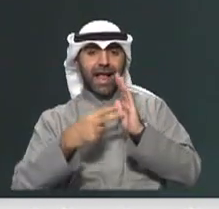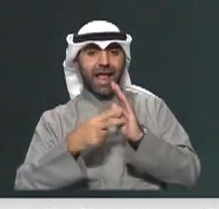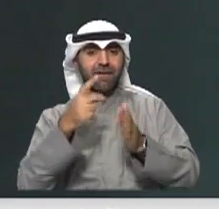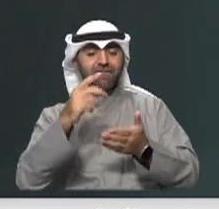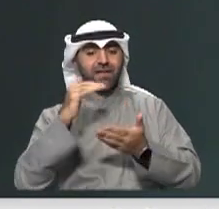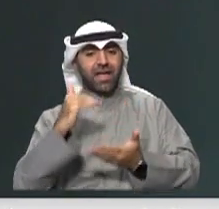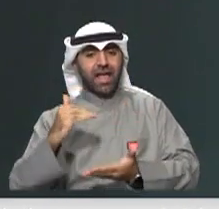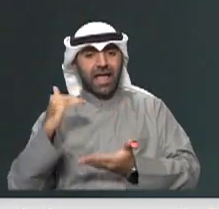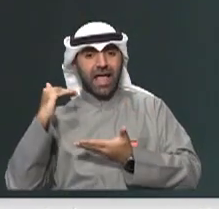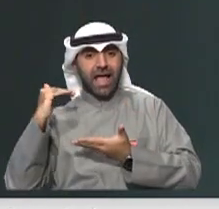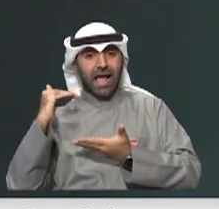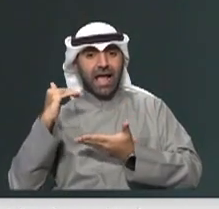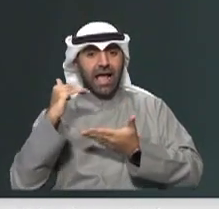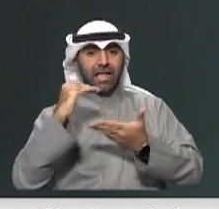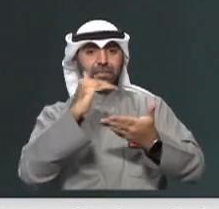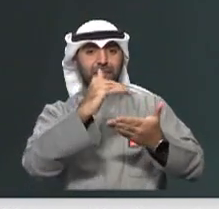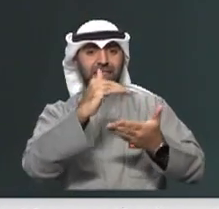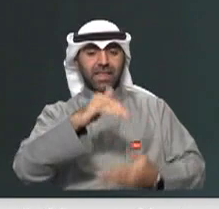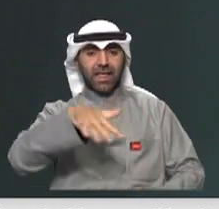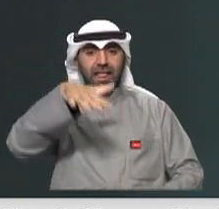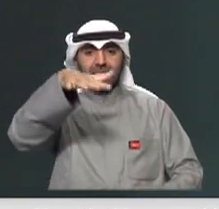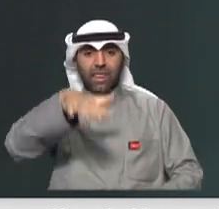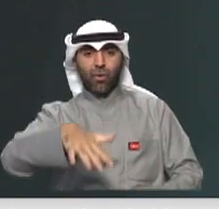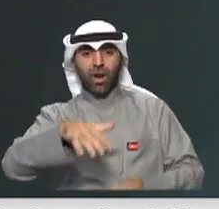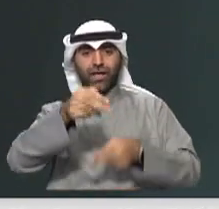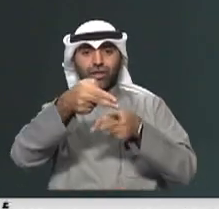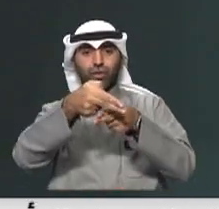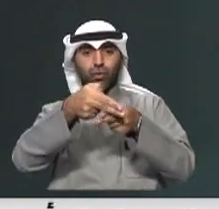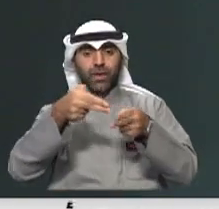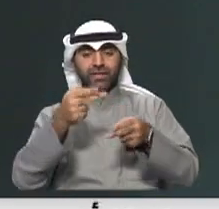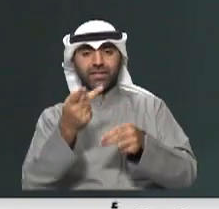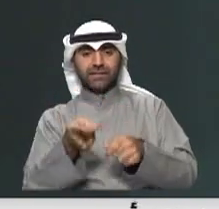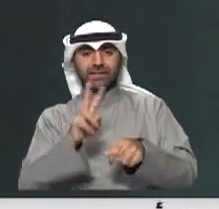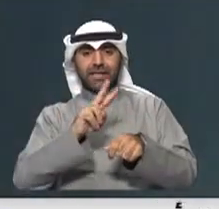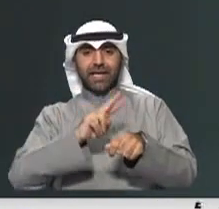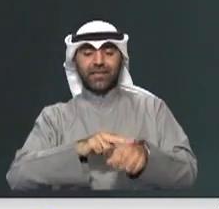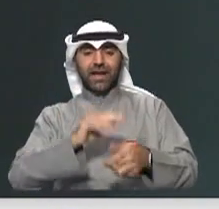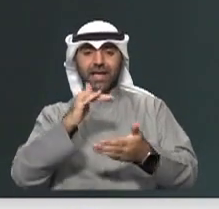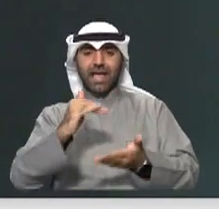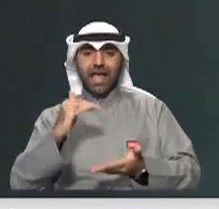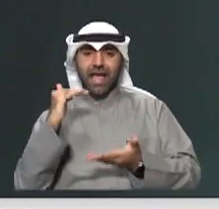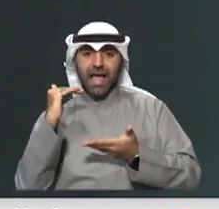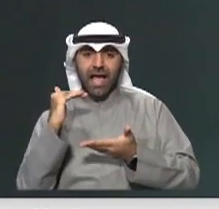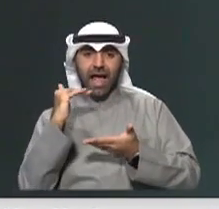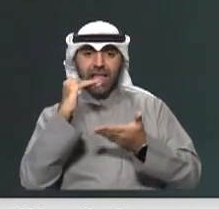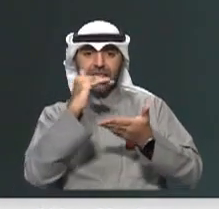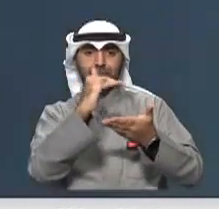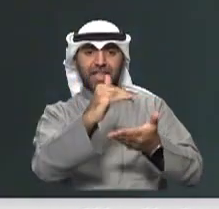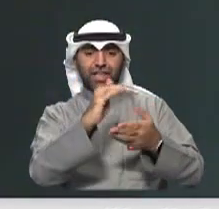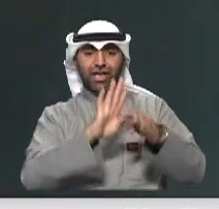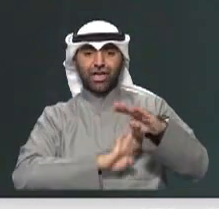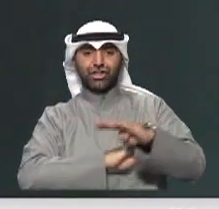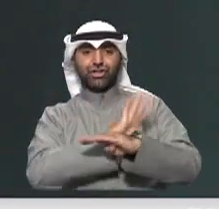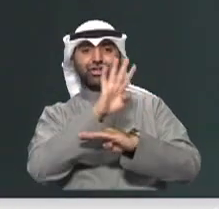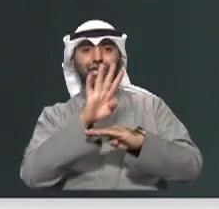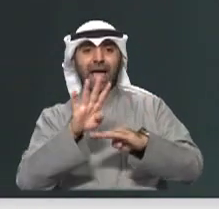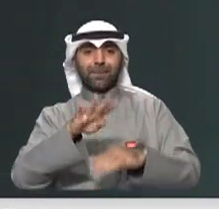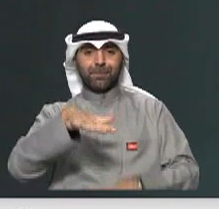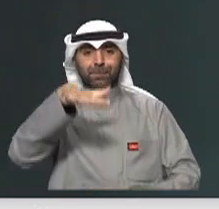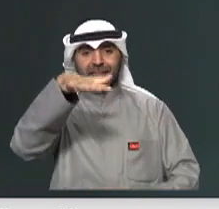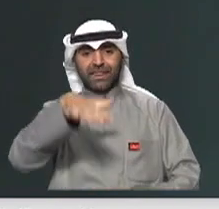فبفضلكم تعرفت كبرى العواصم على ثقافتنا الإسلامية برحلات دار الآثار لعقود من